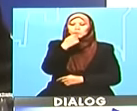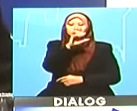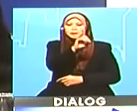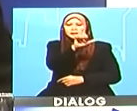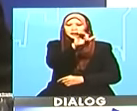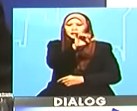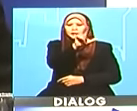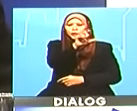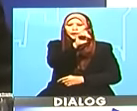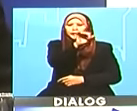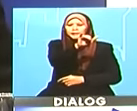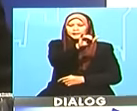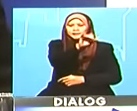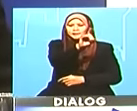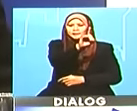adalah